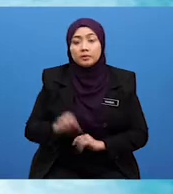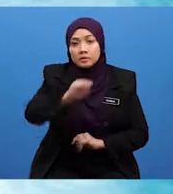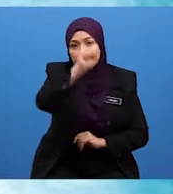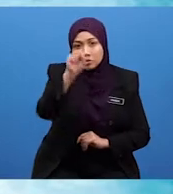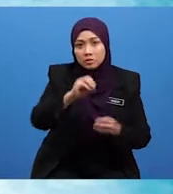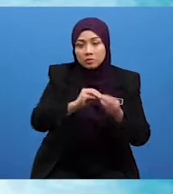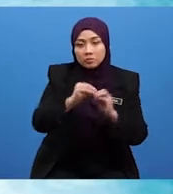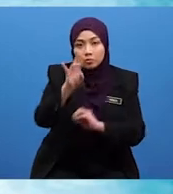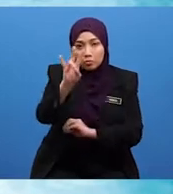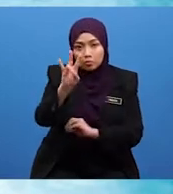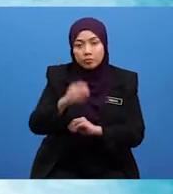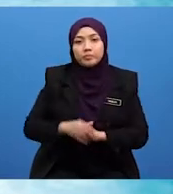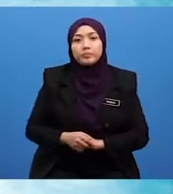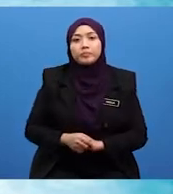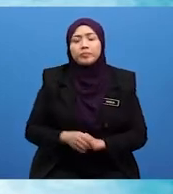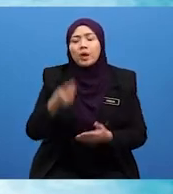Soalan 7.